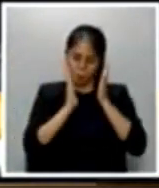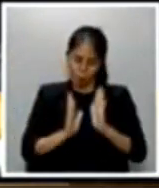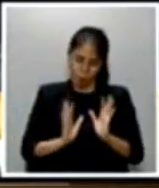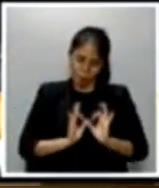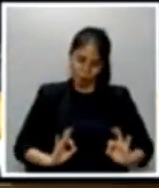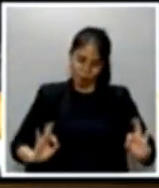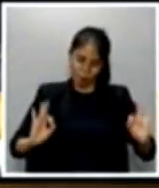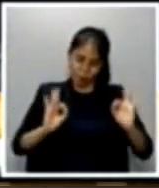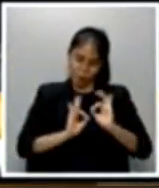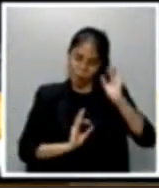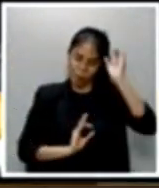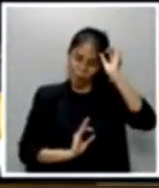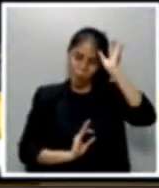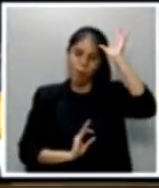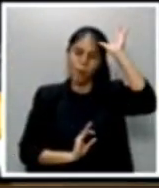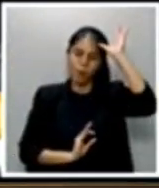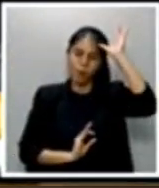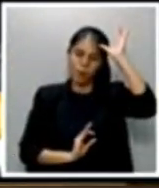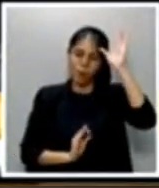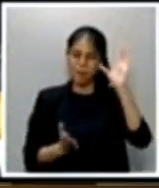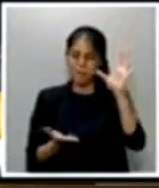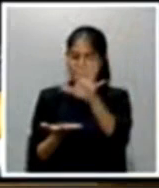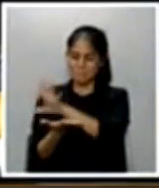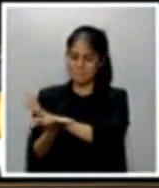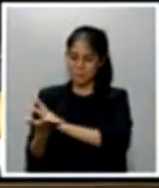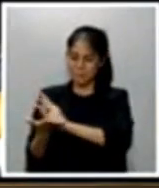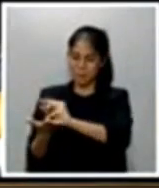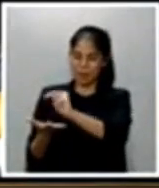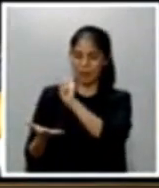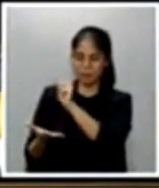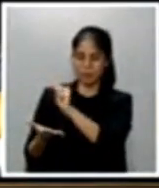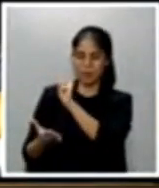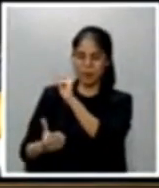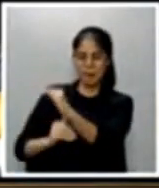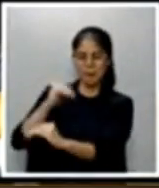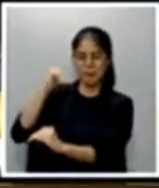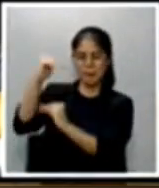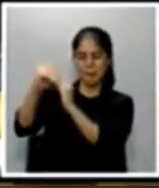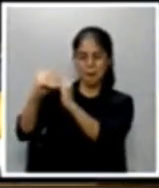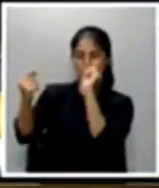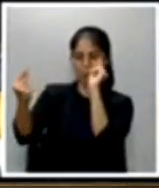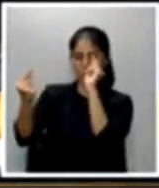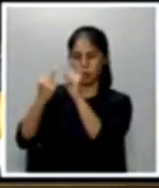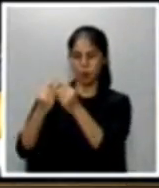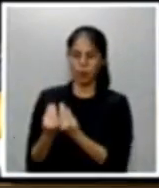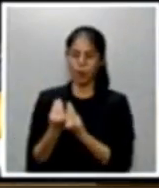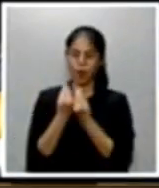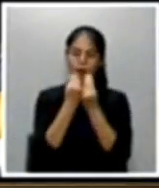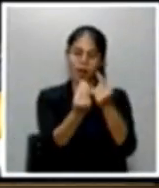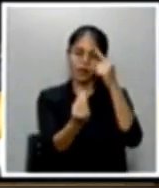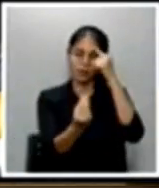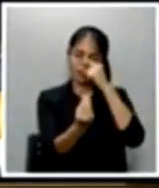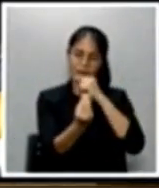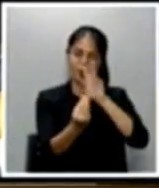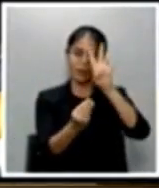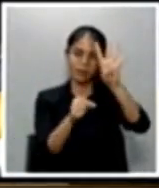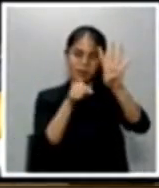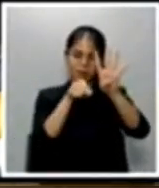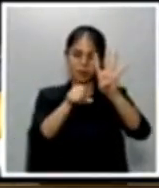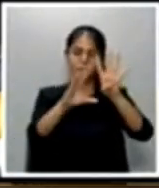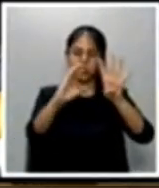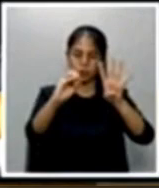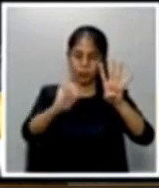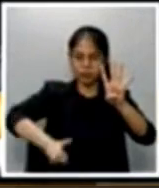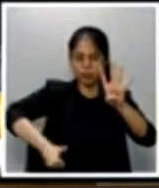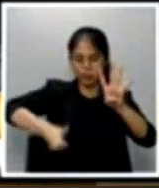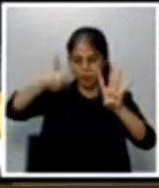นะครับซึ่งมหาลัยเองก็เป็นด่านหน้าของการที่จะขับเคลื่อนประเทศไทยไปสู่ Thailand 4.0 นะครับมีเรื่องสำคั